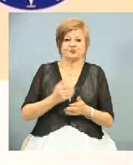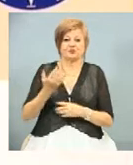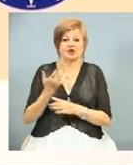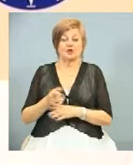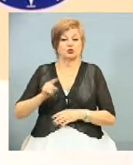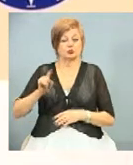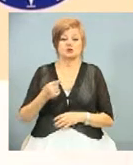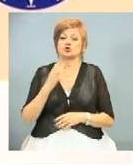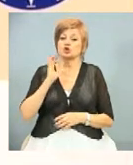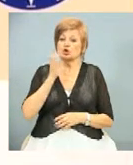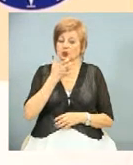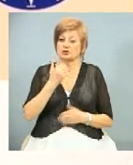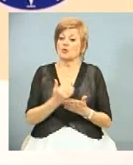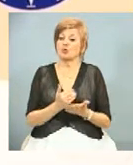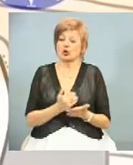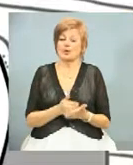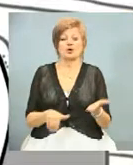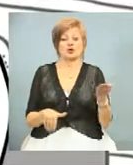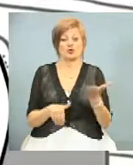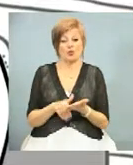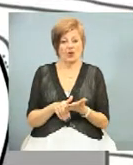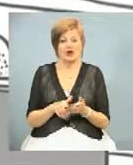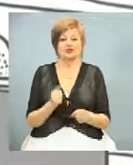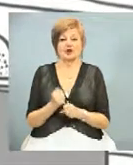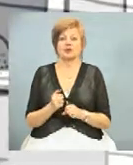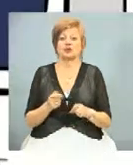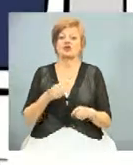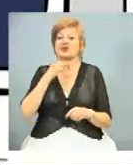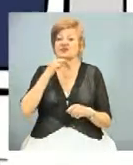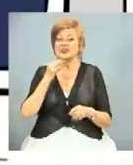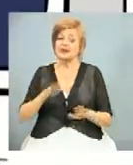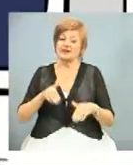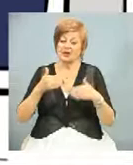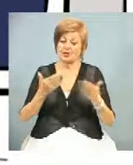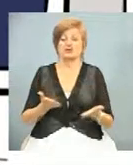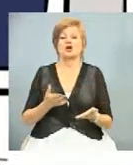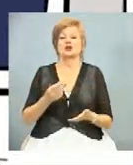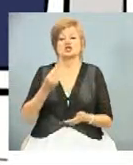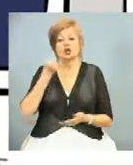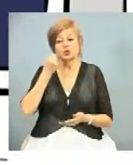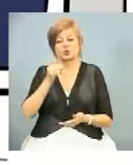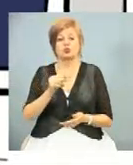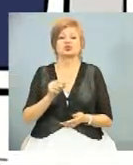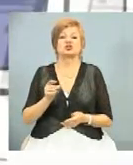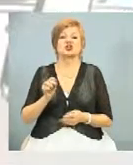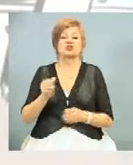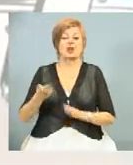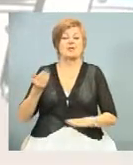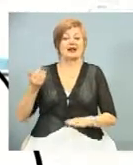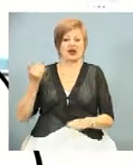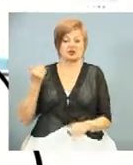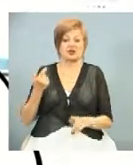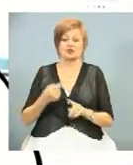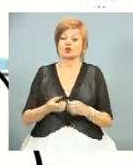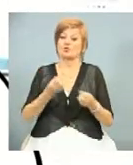Вони повинні не тільки допомагати у роботі комп'ютера, а й привертати до себе увагу, бути кращими та цікавішими за попередні. А тому